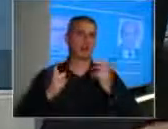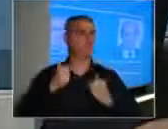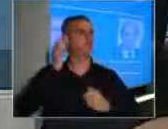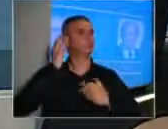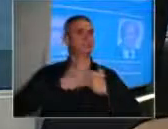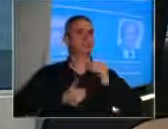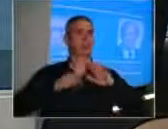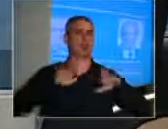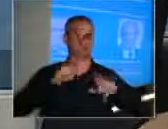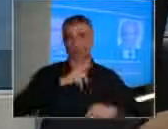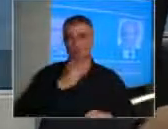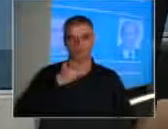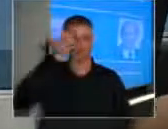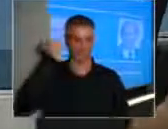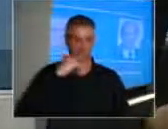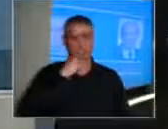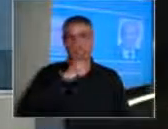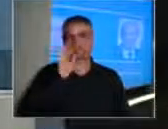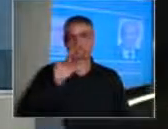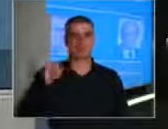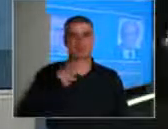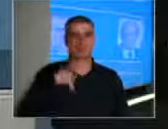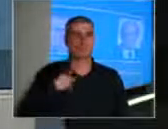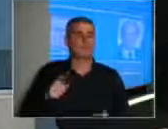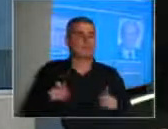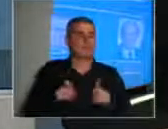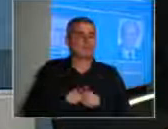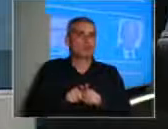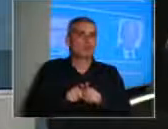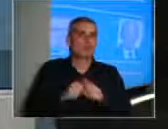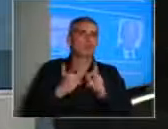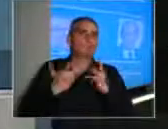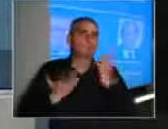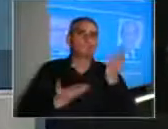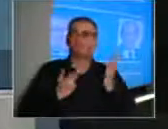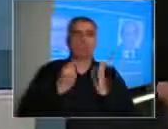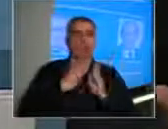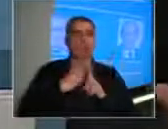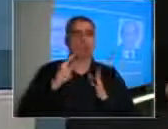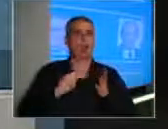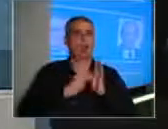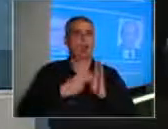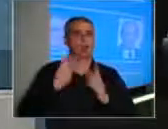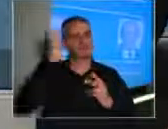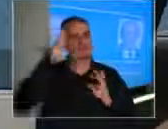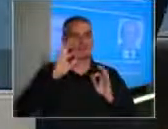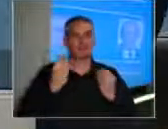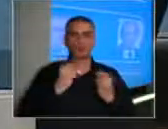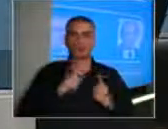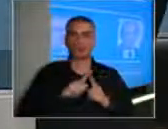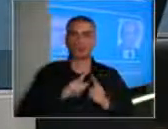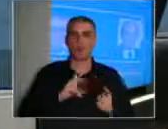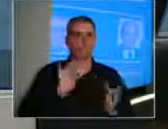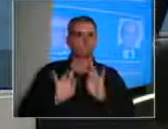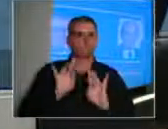ראש הממשלה, שרה נתניהו, כלפיכם, זה נשמע כמו גם מעבר לפוליטיקה ולהיגיון, איזושהי